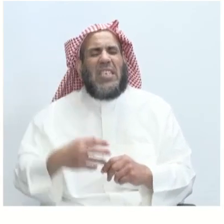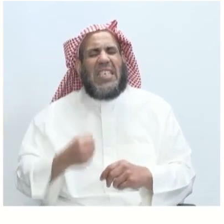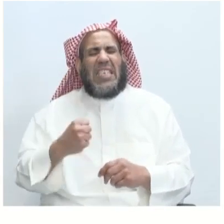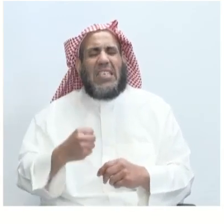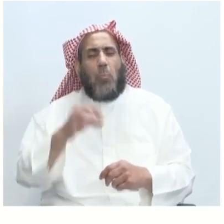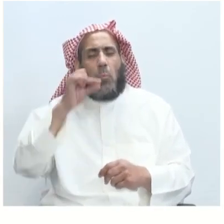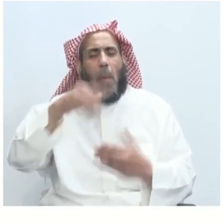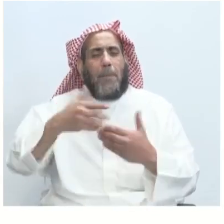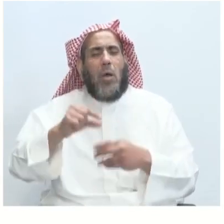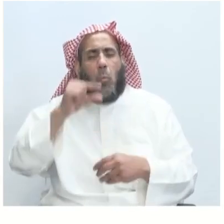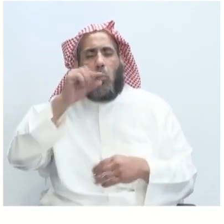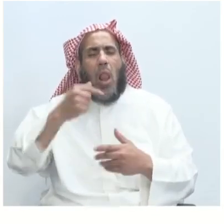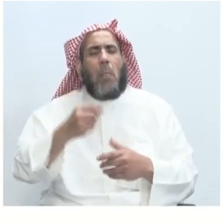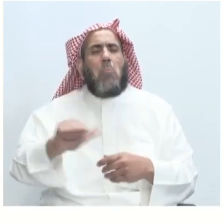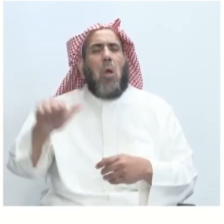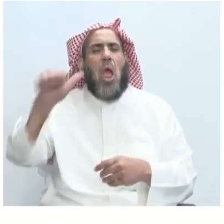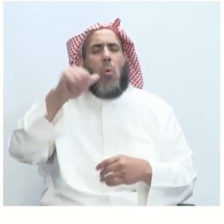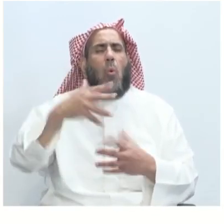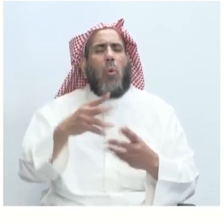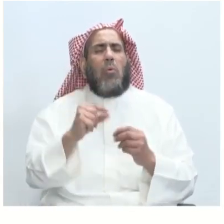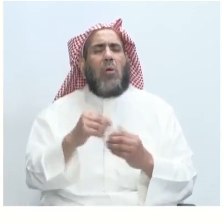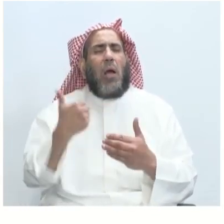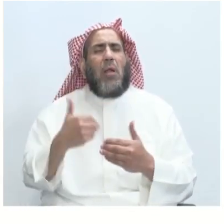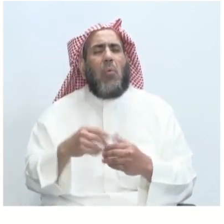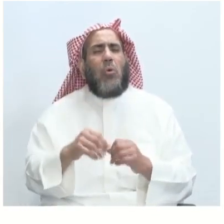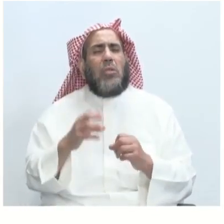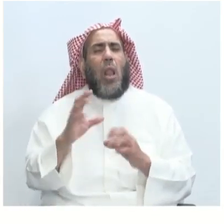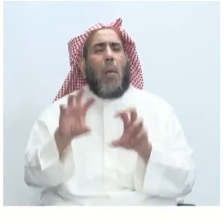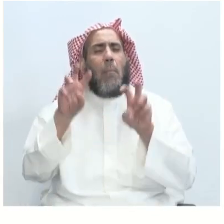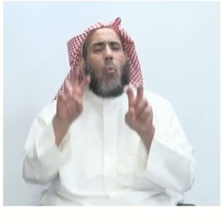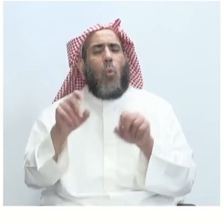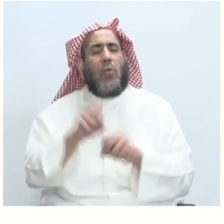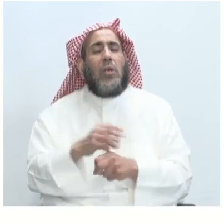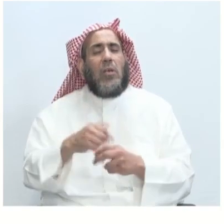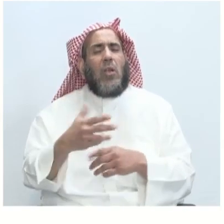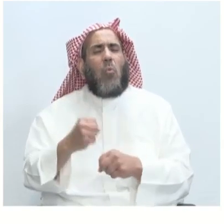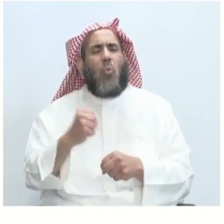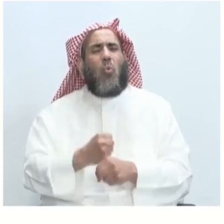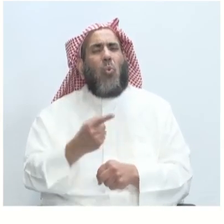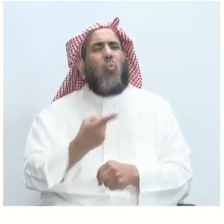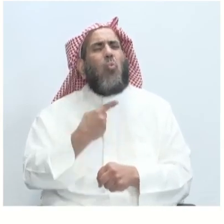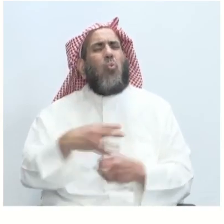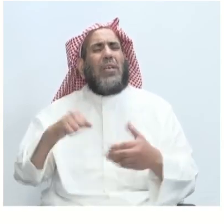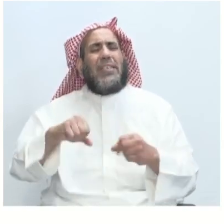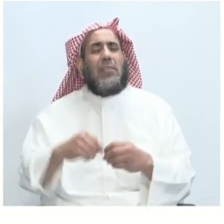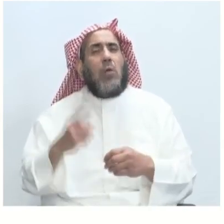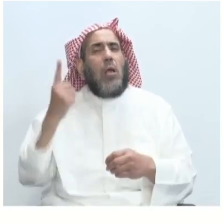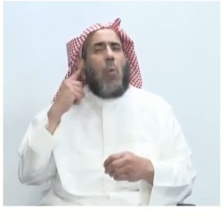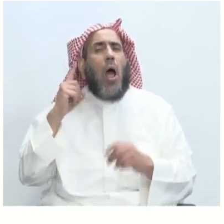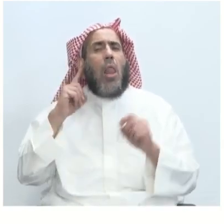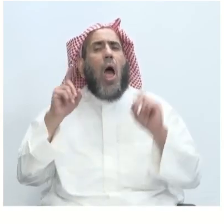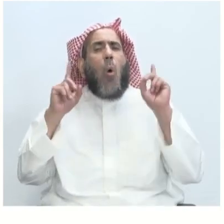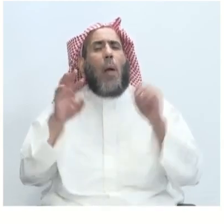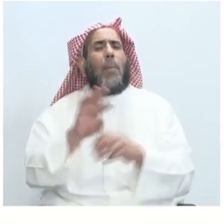العطش في بعد الصيام لم يشرب الماء بكميه كافيه قبل موعد الامساك جعله في رغبه شديده فعندما سمع